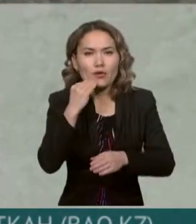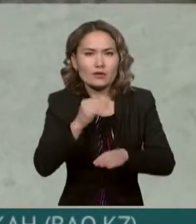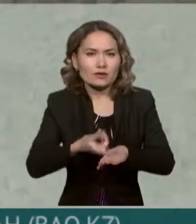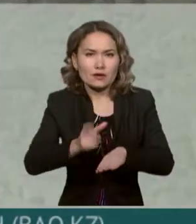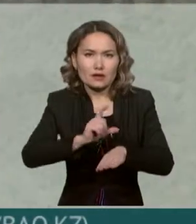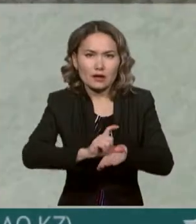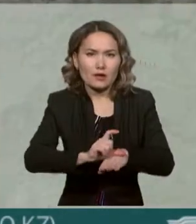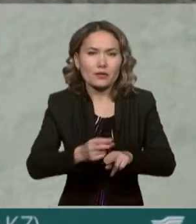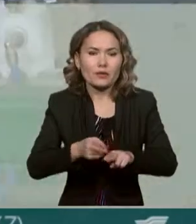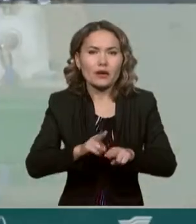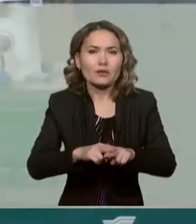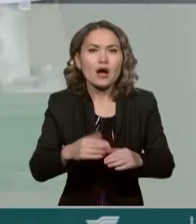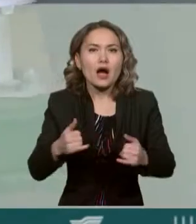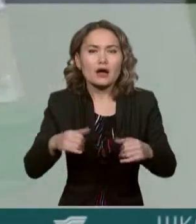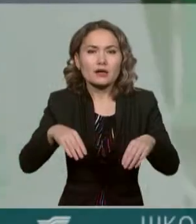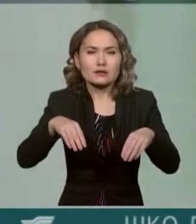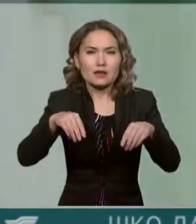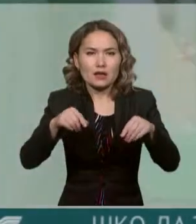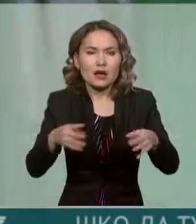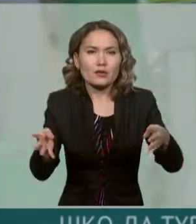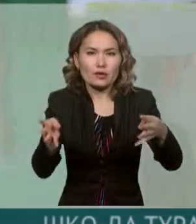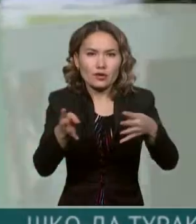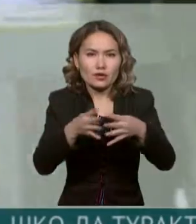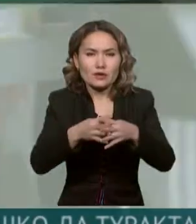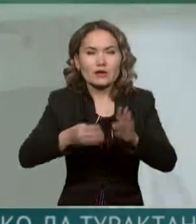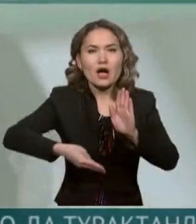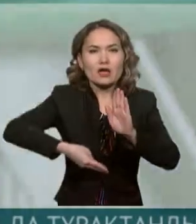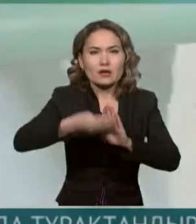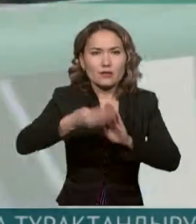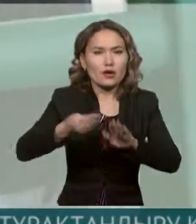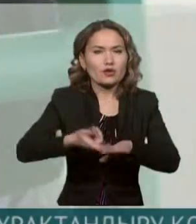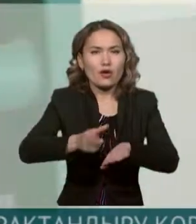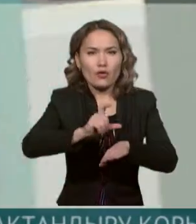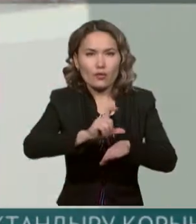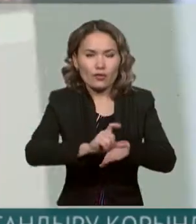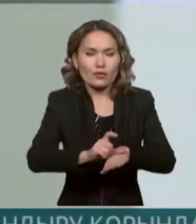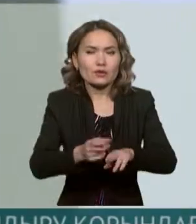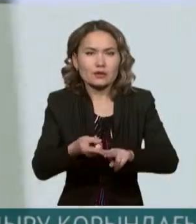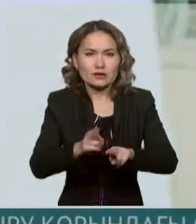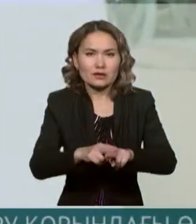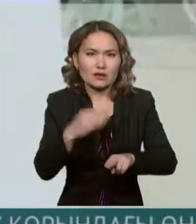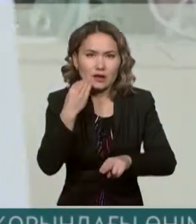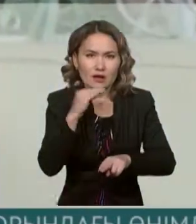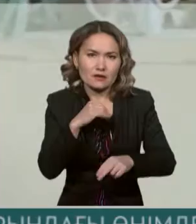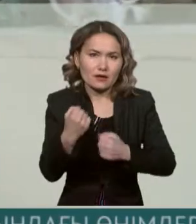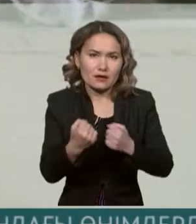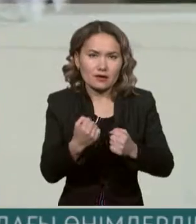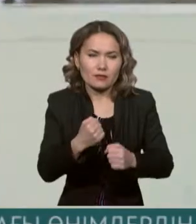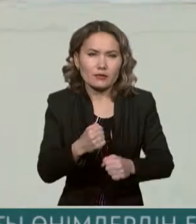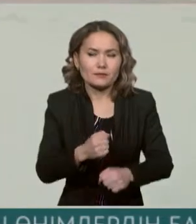беріктігінде. Минералды ұнтақ қосылған сылақтар жарылмайды, әрі тегіс болады. Ол зертханада тексеріліп, дәлелденген.